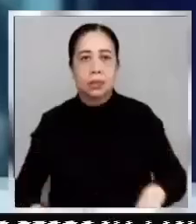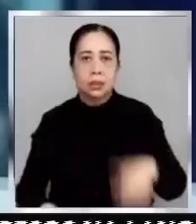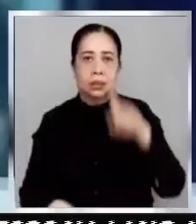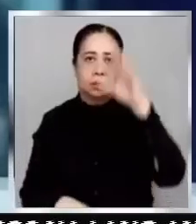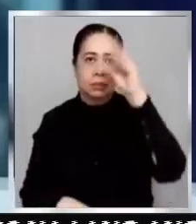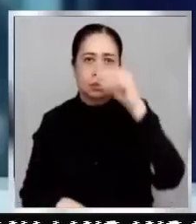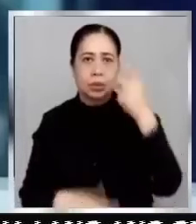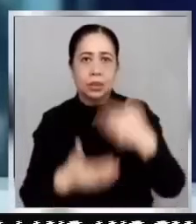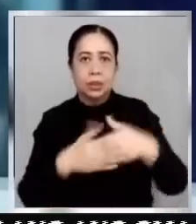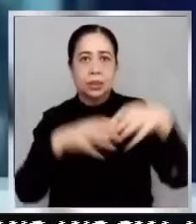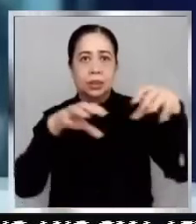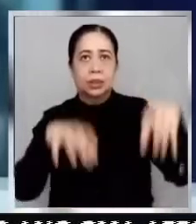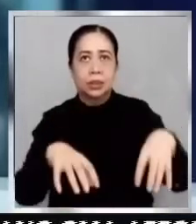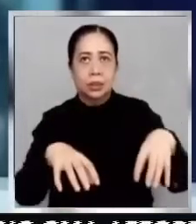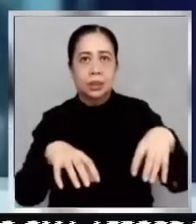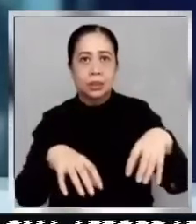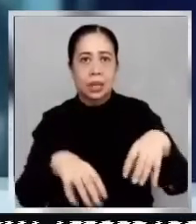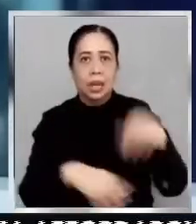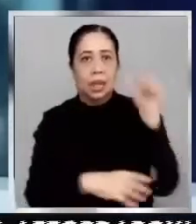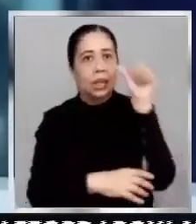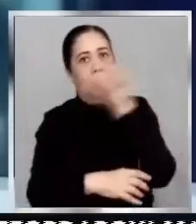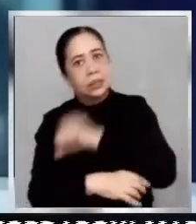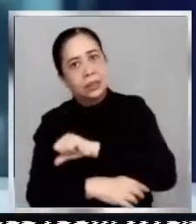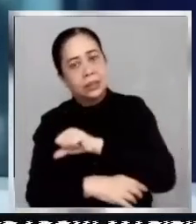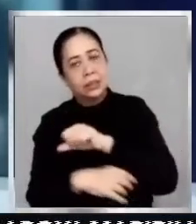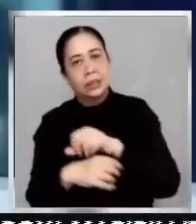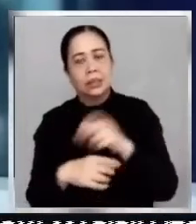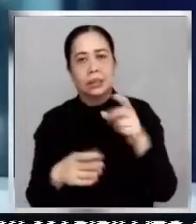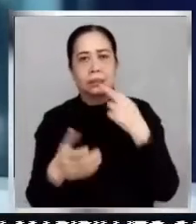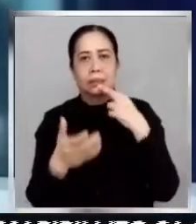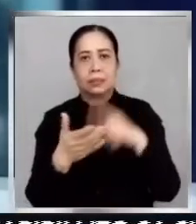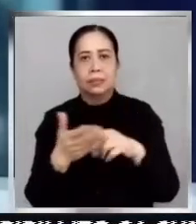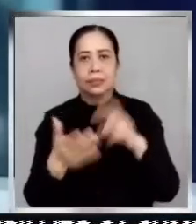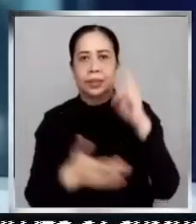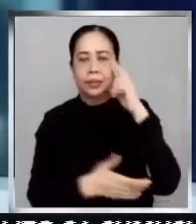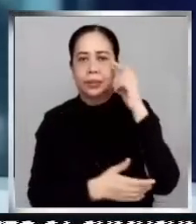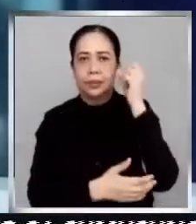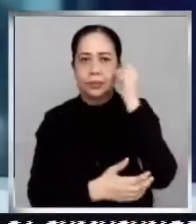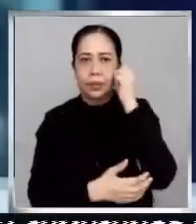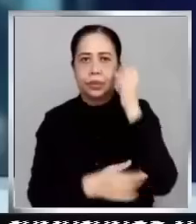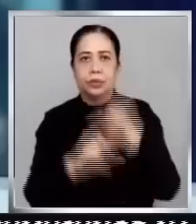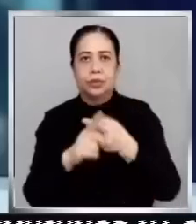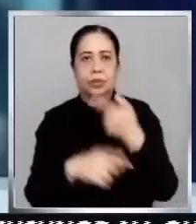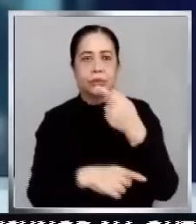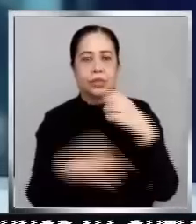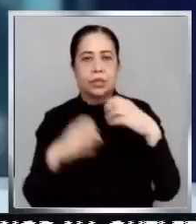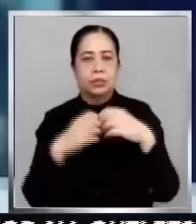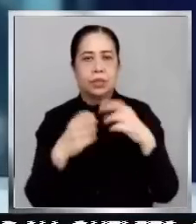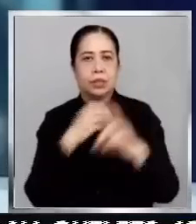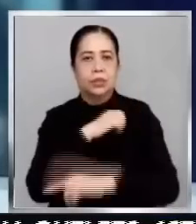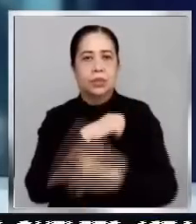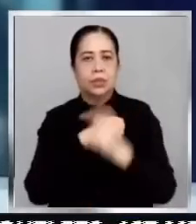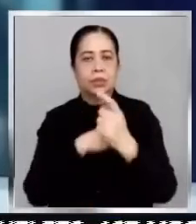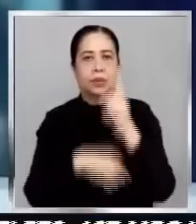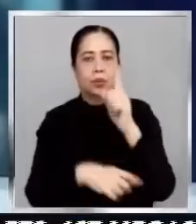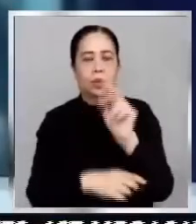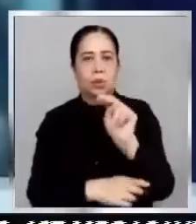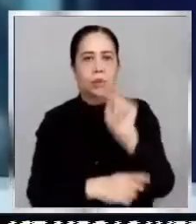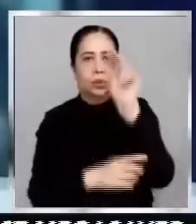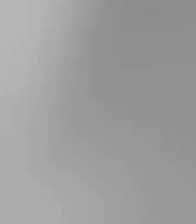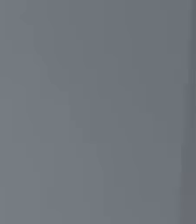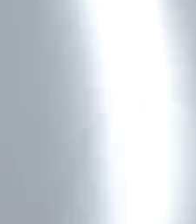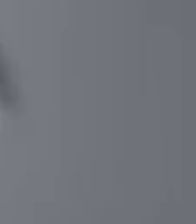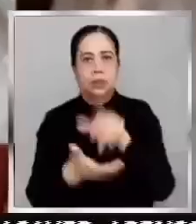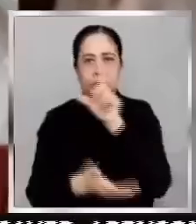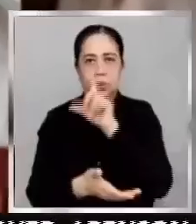kapitbahay nilang lasing umano tinutukan niya ni Russel sorio ng GMA Regional TV 1 North Central